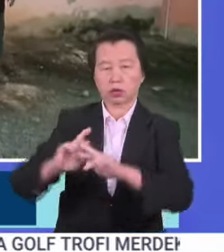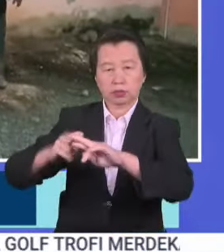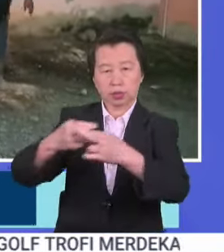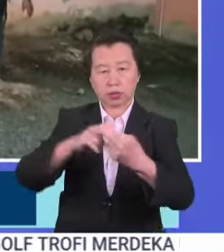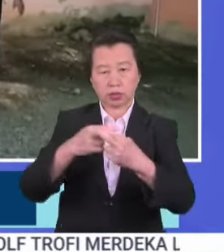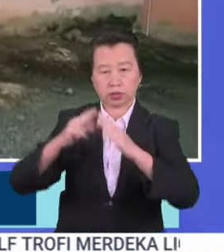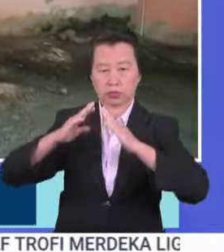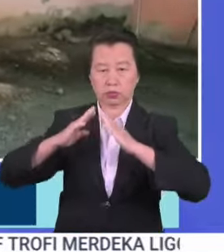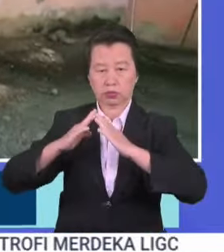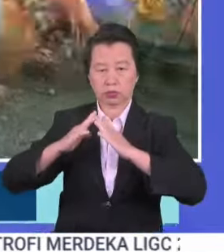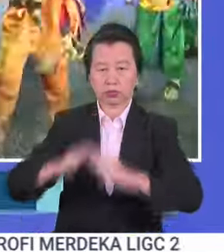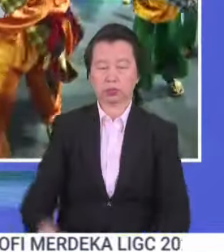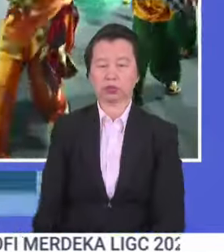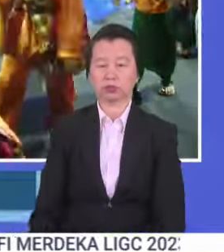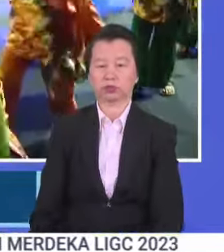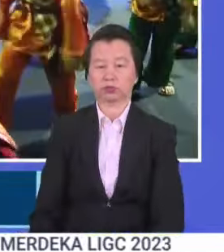rumah.